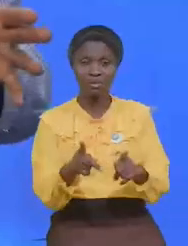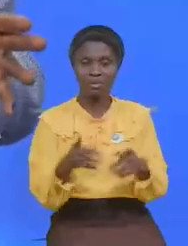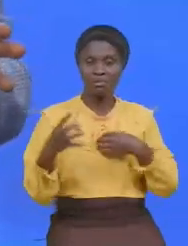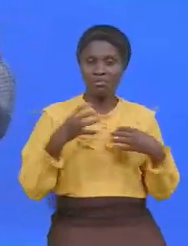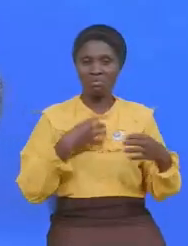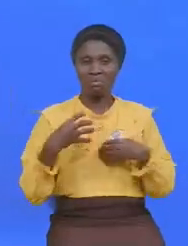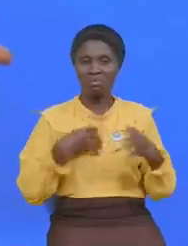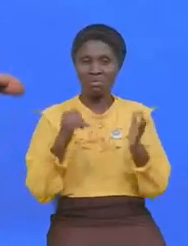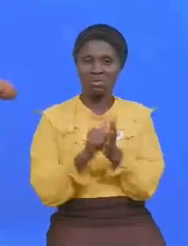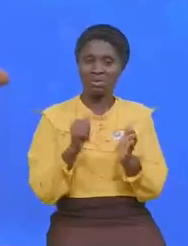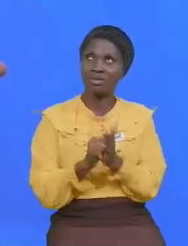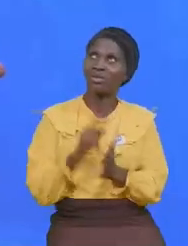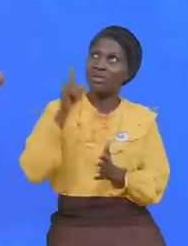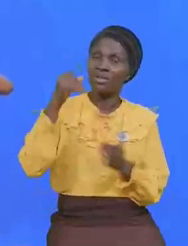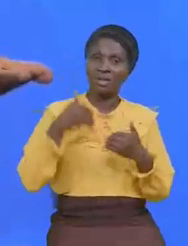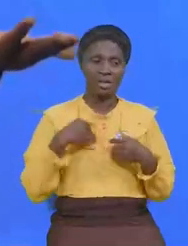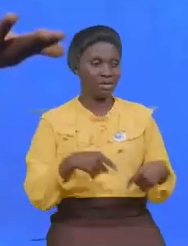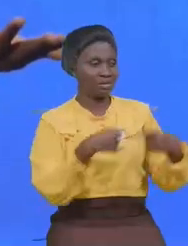tous murmuraient et disaient,